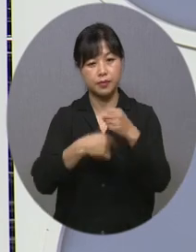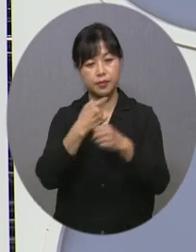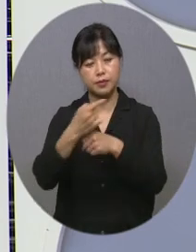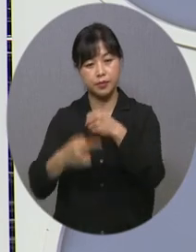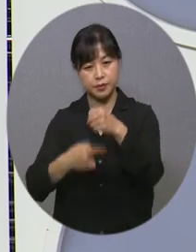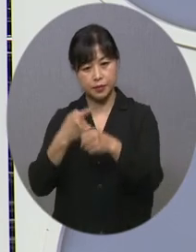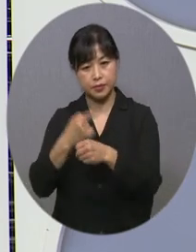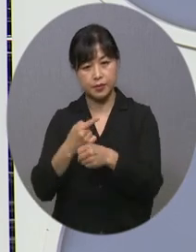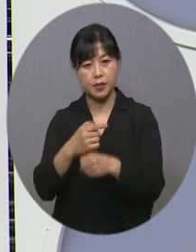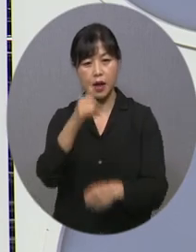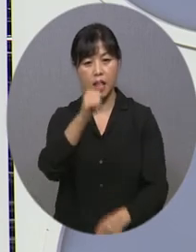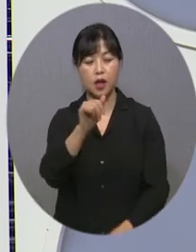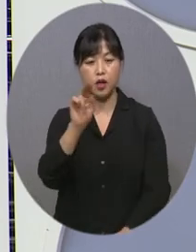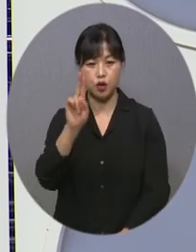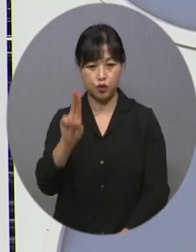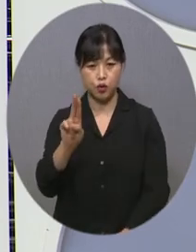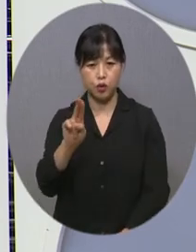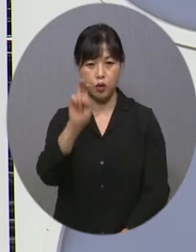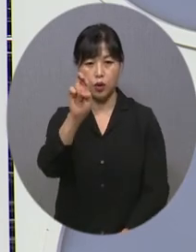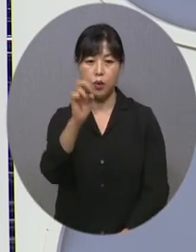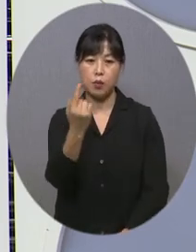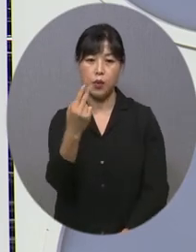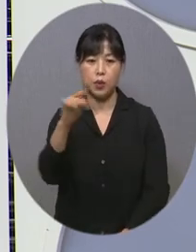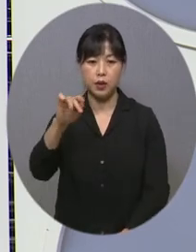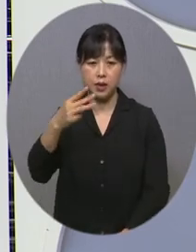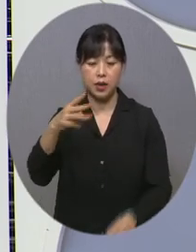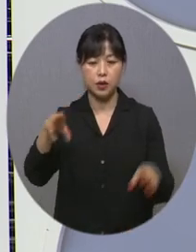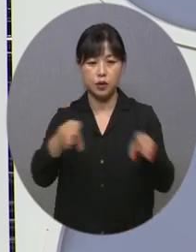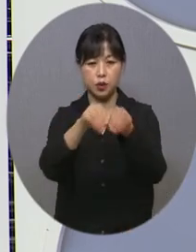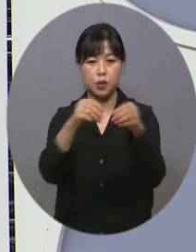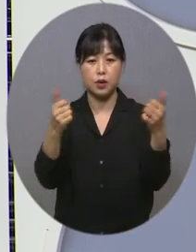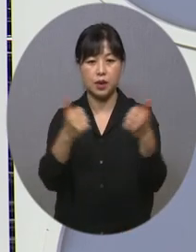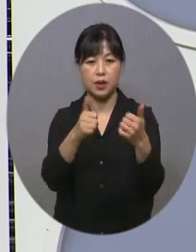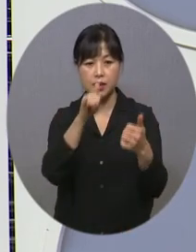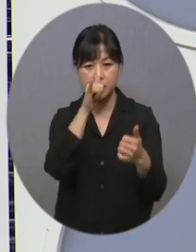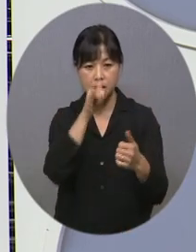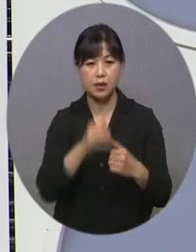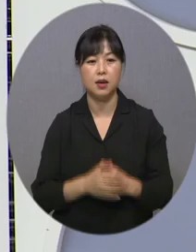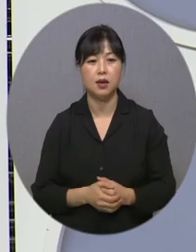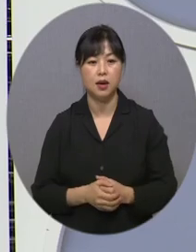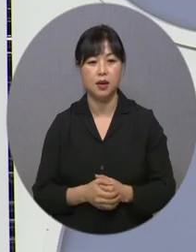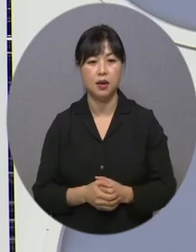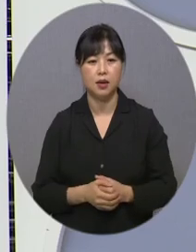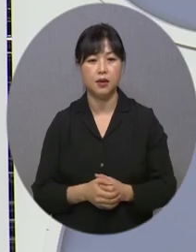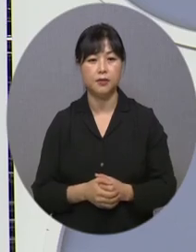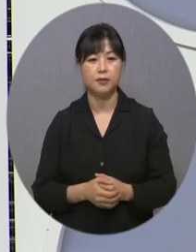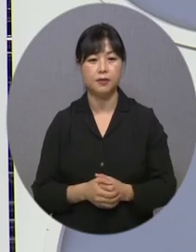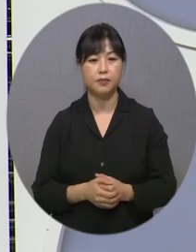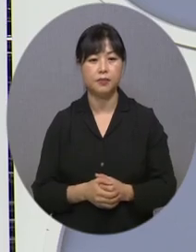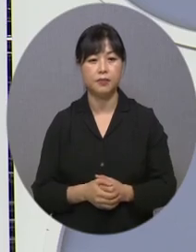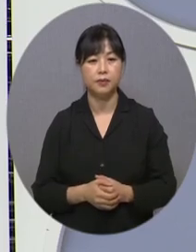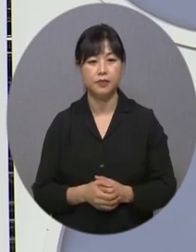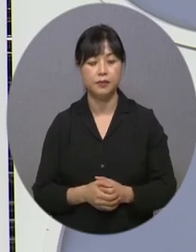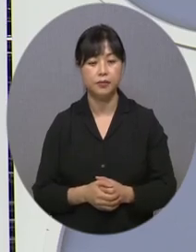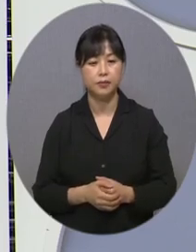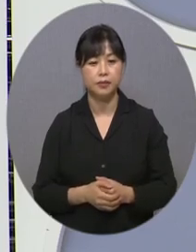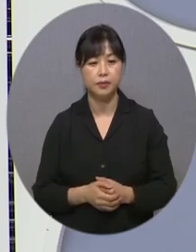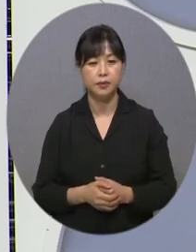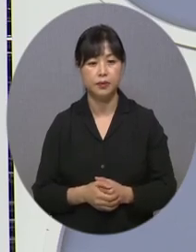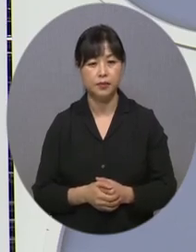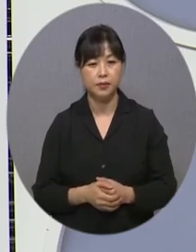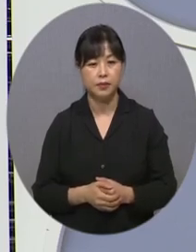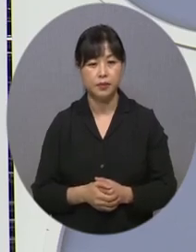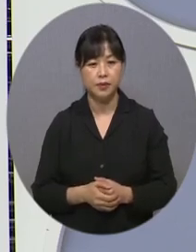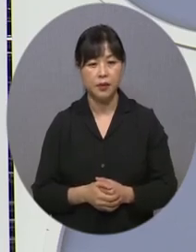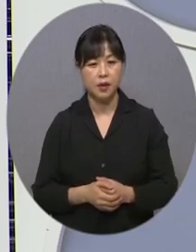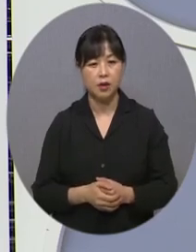이제 AU 모델 총회를 합니다. 모델 AU, Model AU Assembly라고 그래가지고 모유 유엔